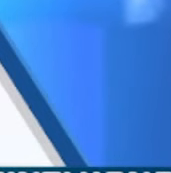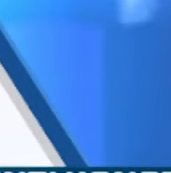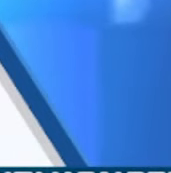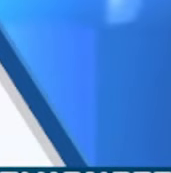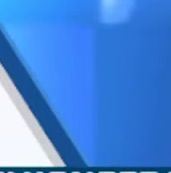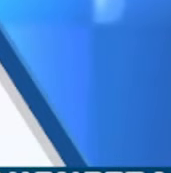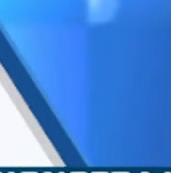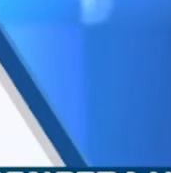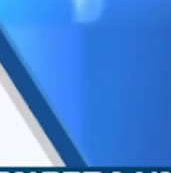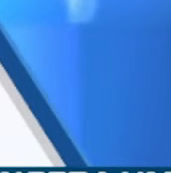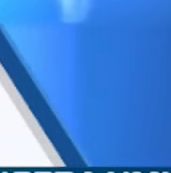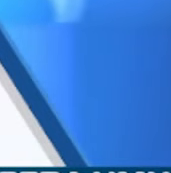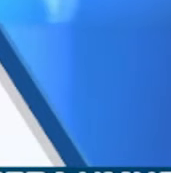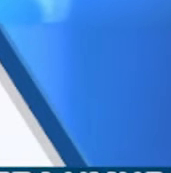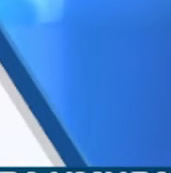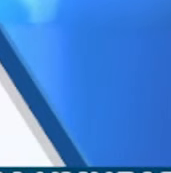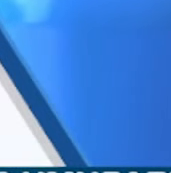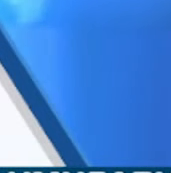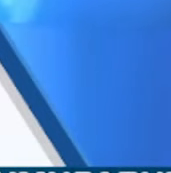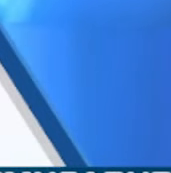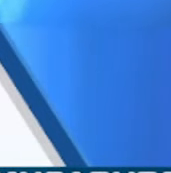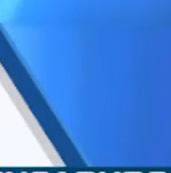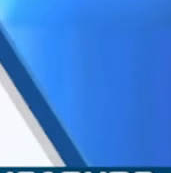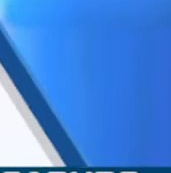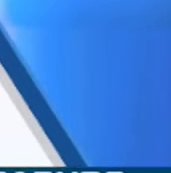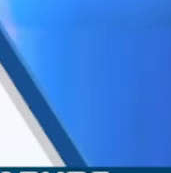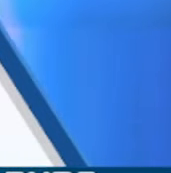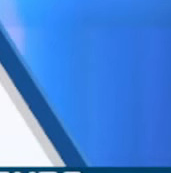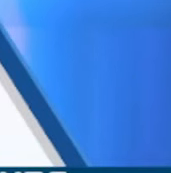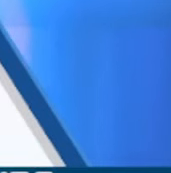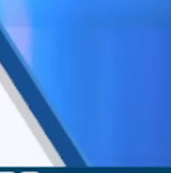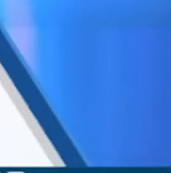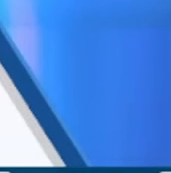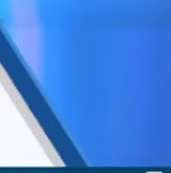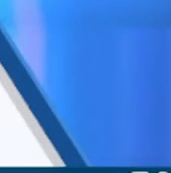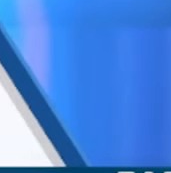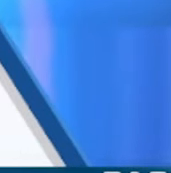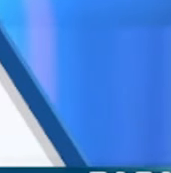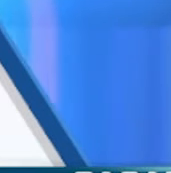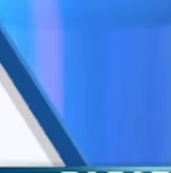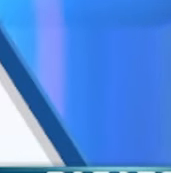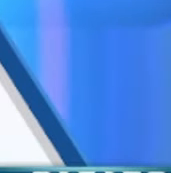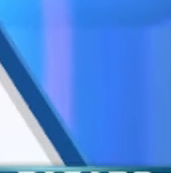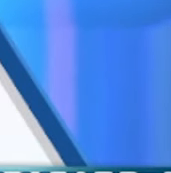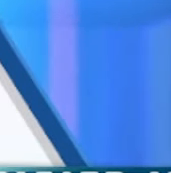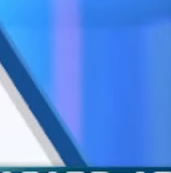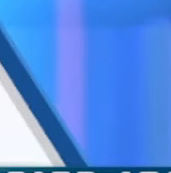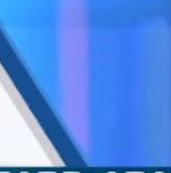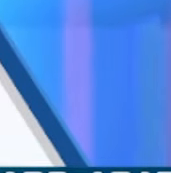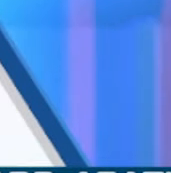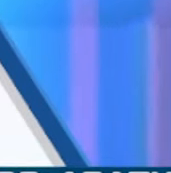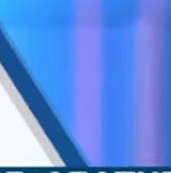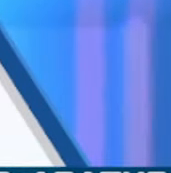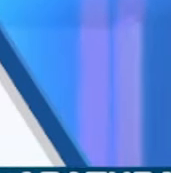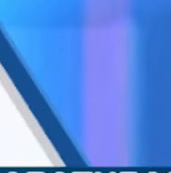bibitera. Abantu benshi barimo abakonvoyeri bakuwe mu kazi, abacuruzaga ibintu